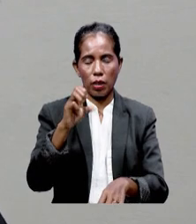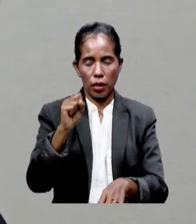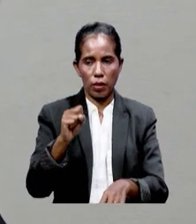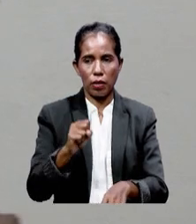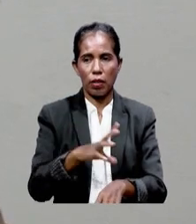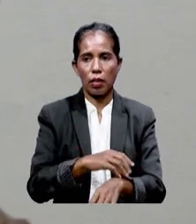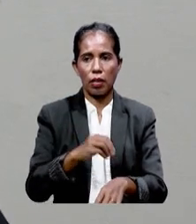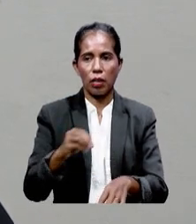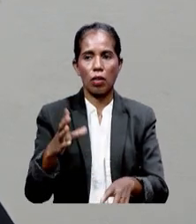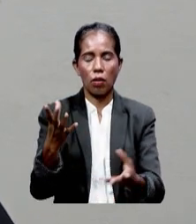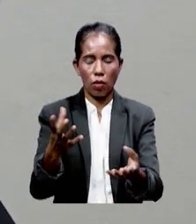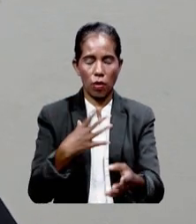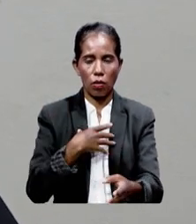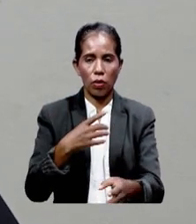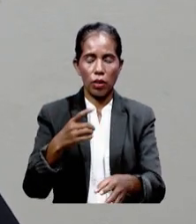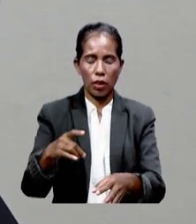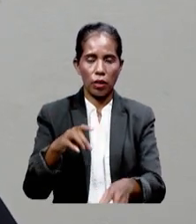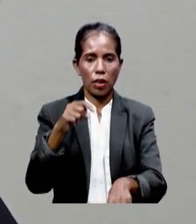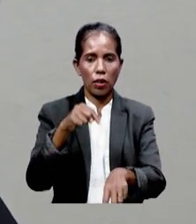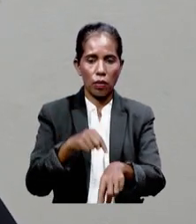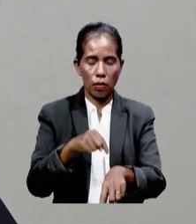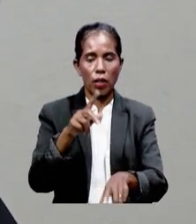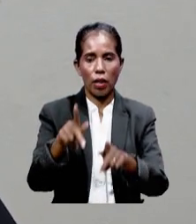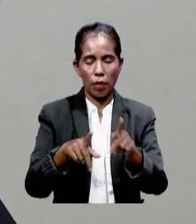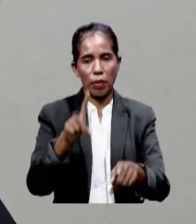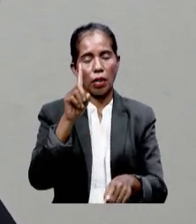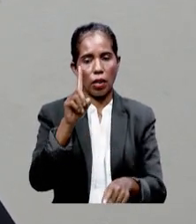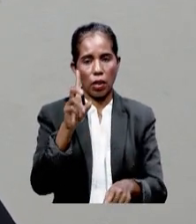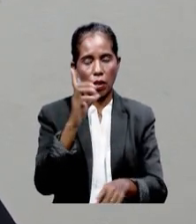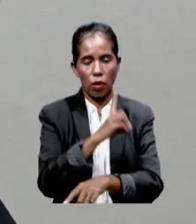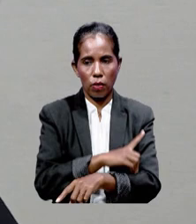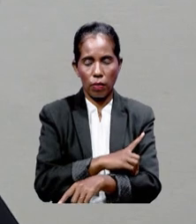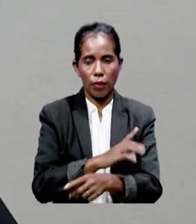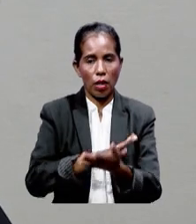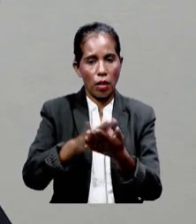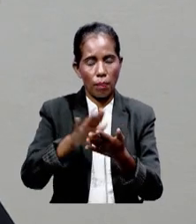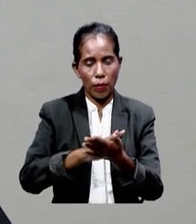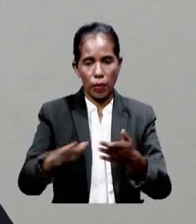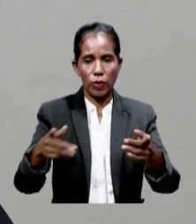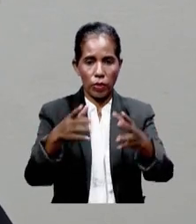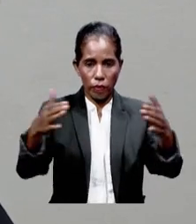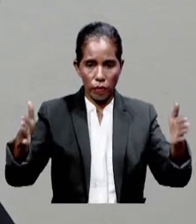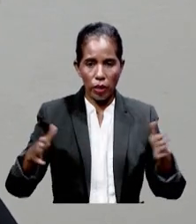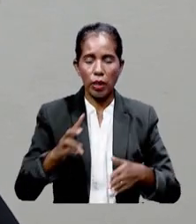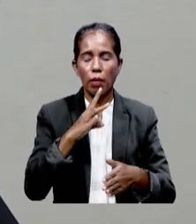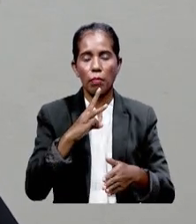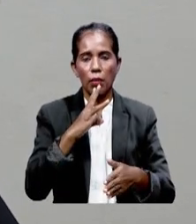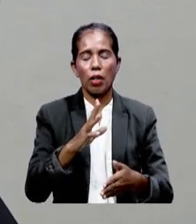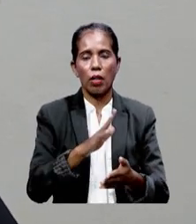ni agos ta tata eme he loron de tu. Ni agos hamos tanki bidon sirne, tenke hamos lor